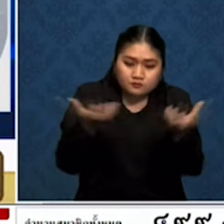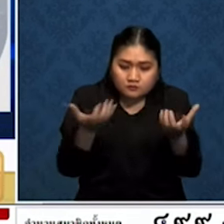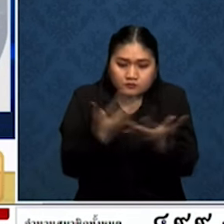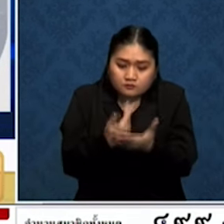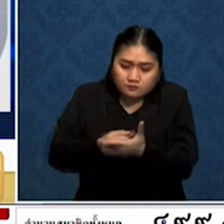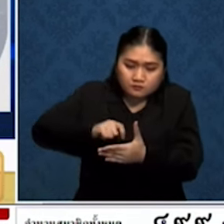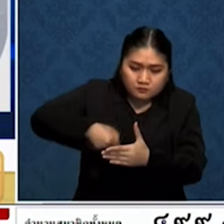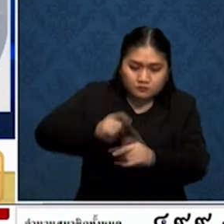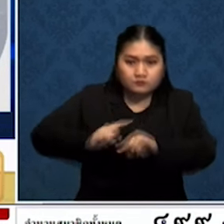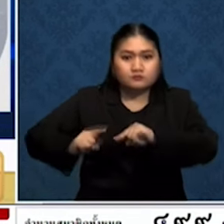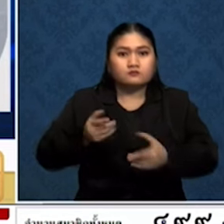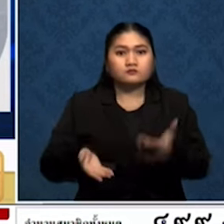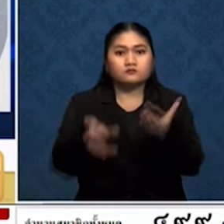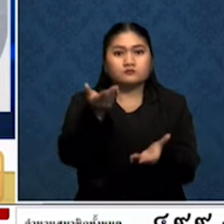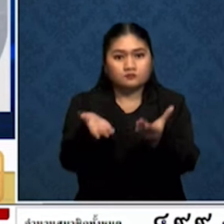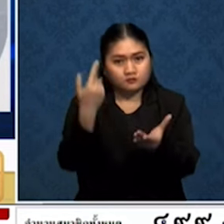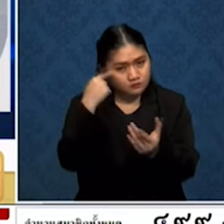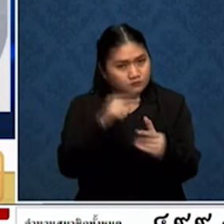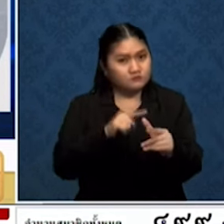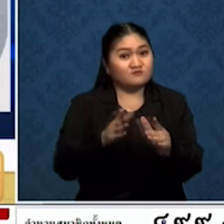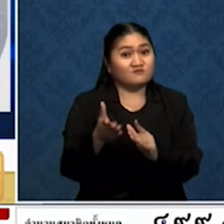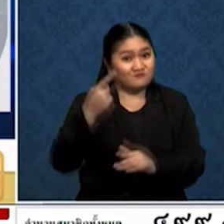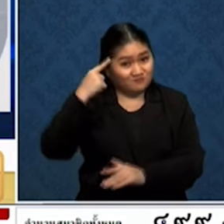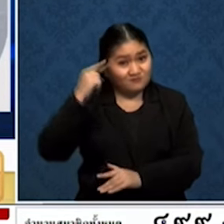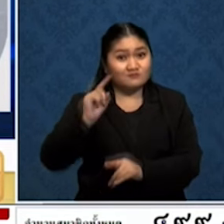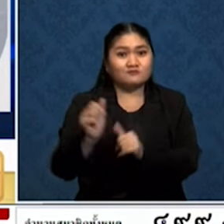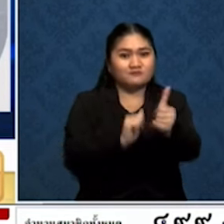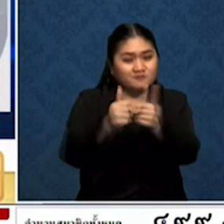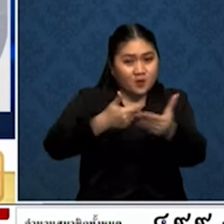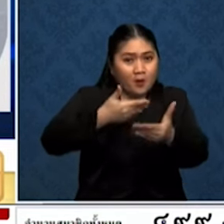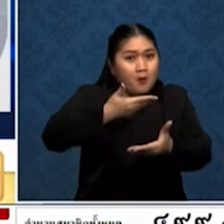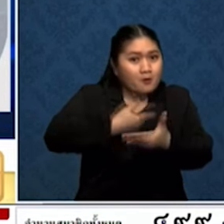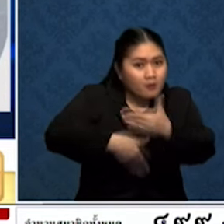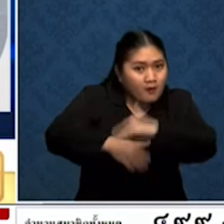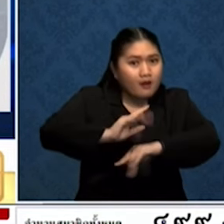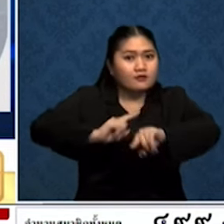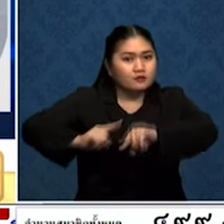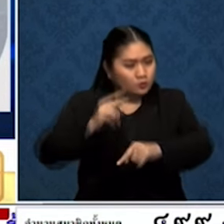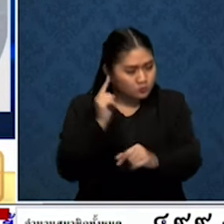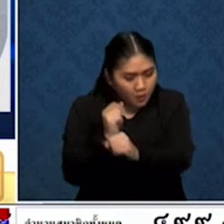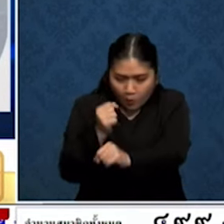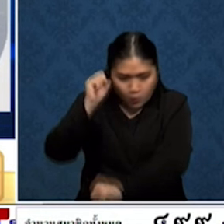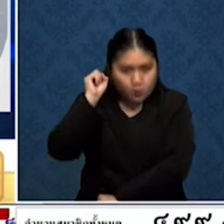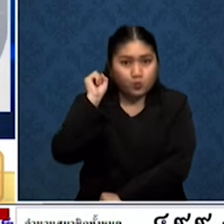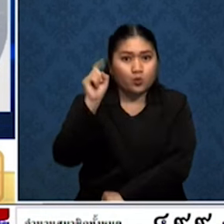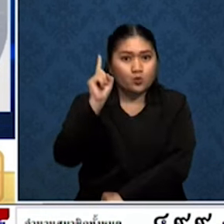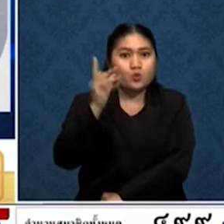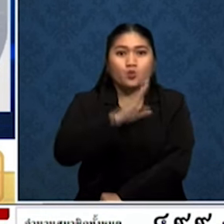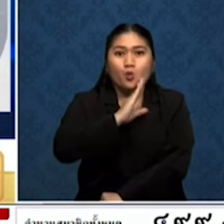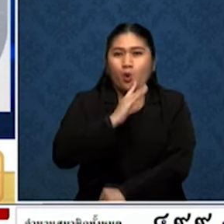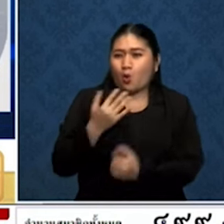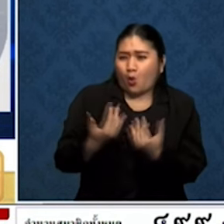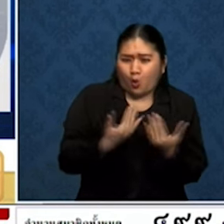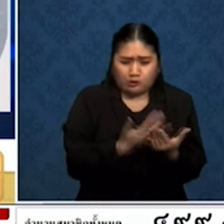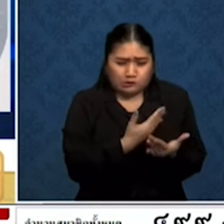ระเทศรวมถงคามสามาถใกแ่ง Hammer ขประเทศอัเป็นกรณีที่ตองดำเนินการโดยเร่งด้วนโดยไม่สามารถรองงบ